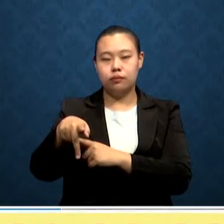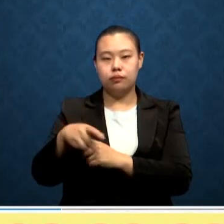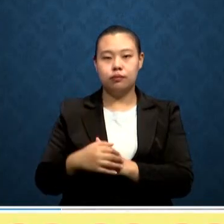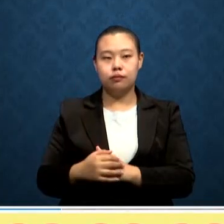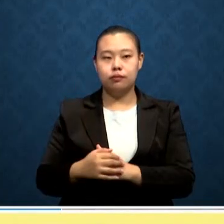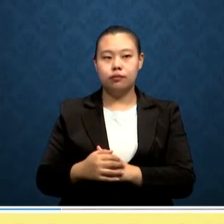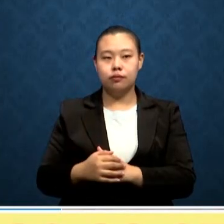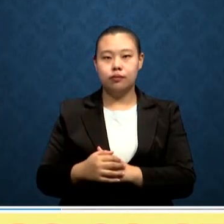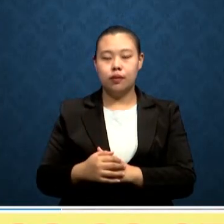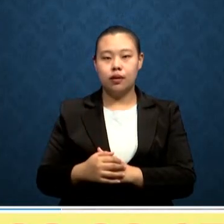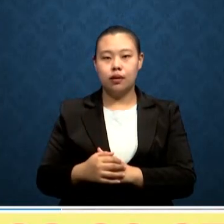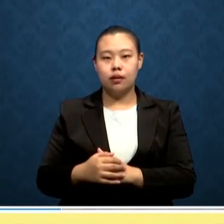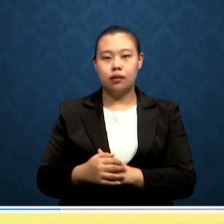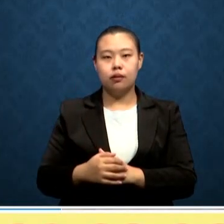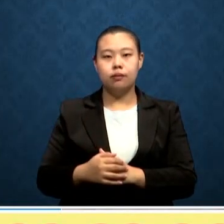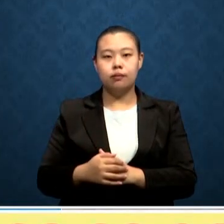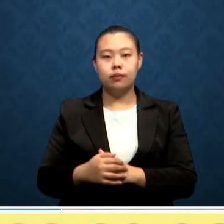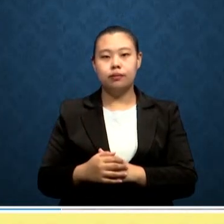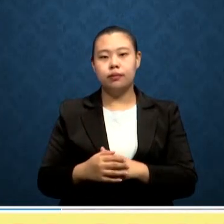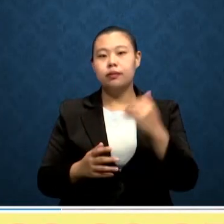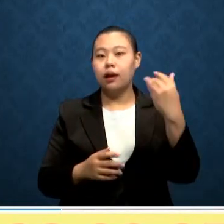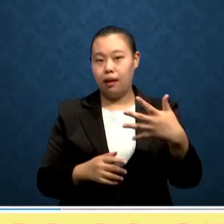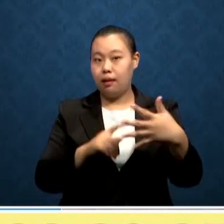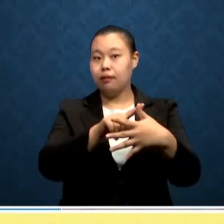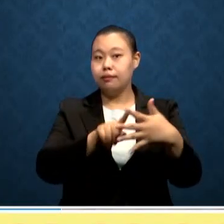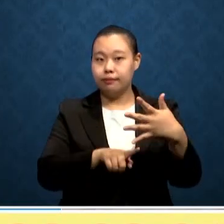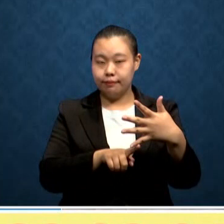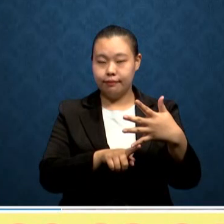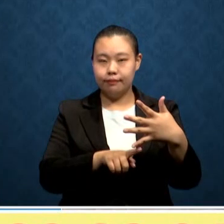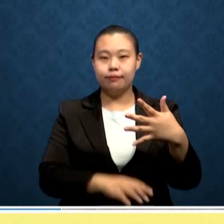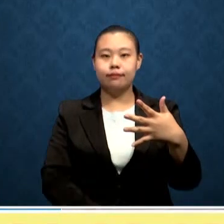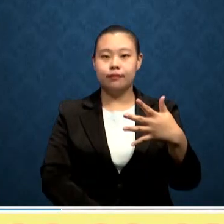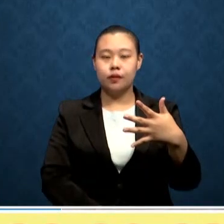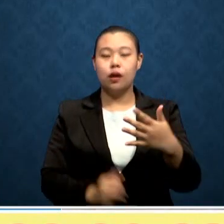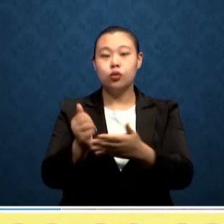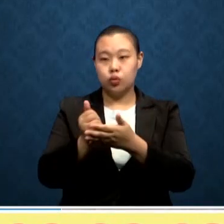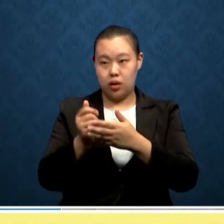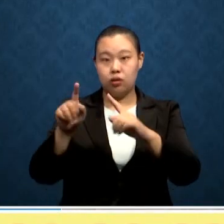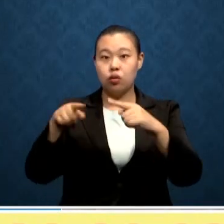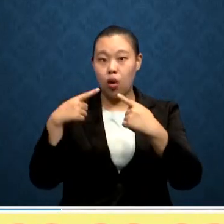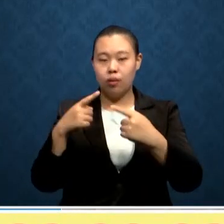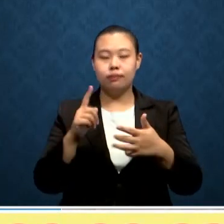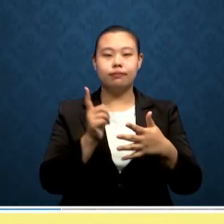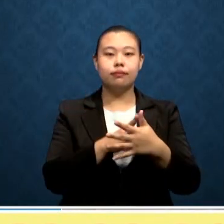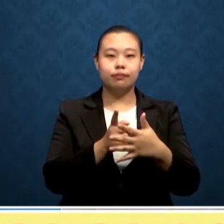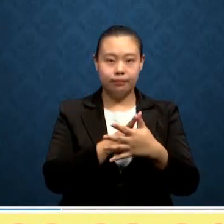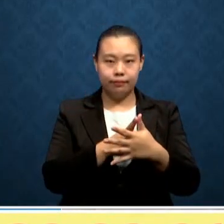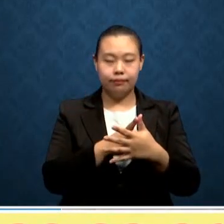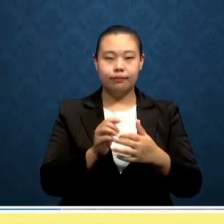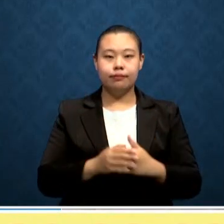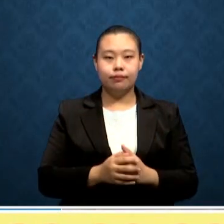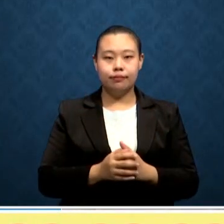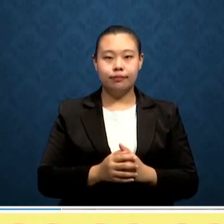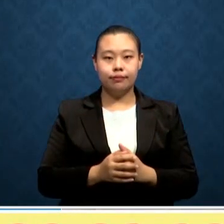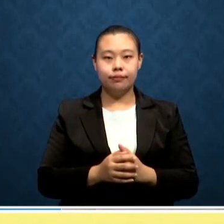อยู่5คำถามดังนี้ครับขอให้ท่านได้ตอบด้วยนะครับคำถามที่1ครับการสนับ